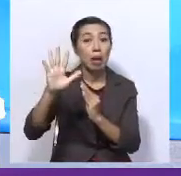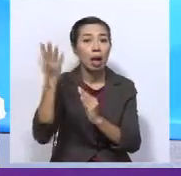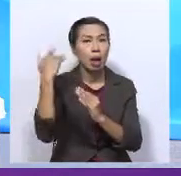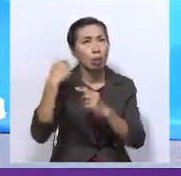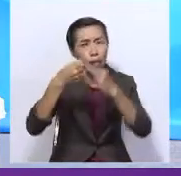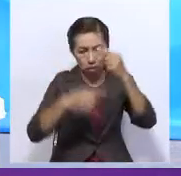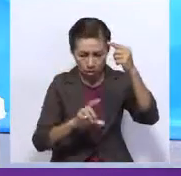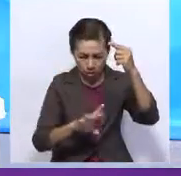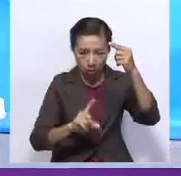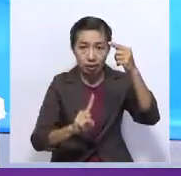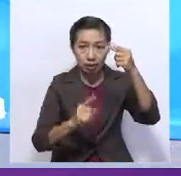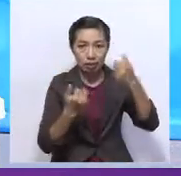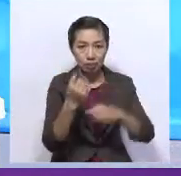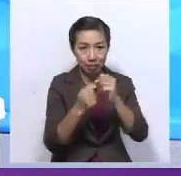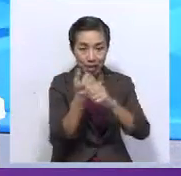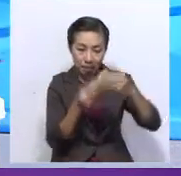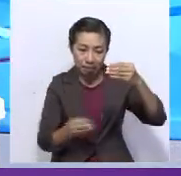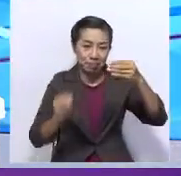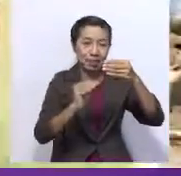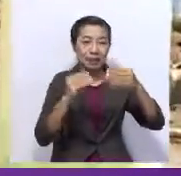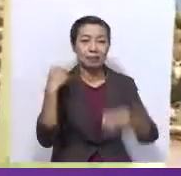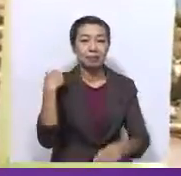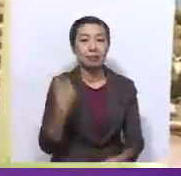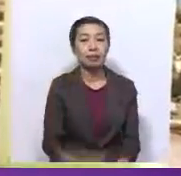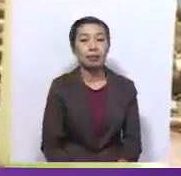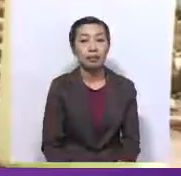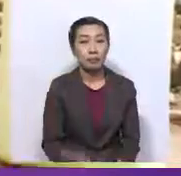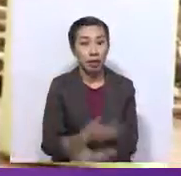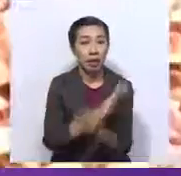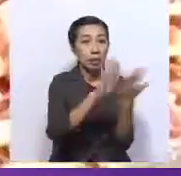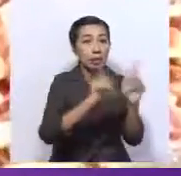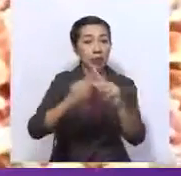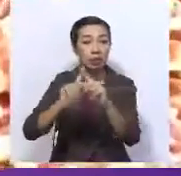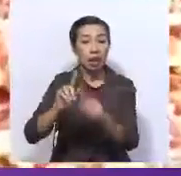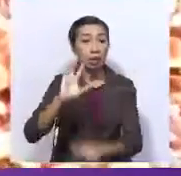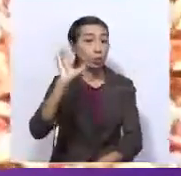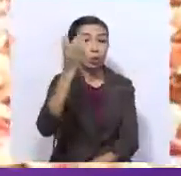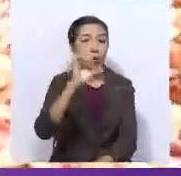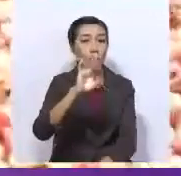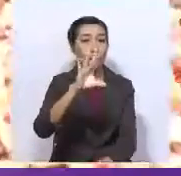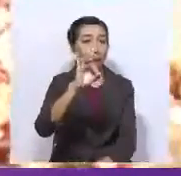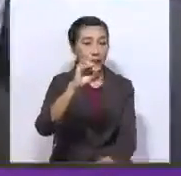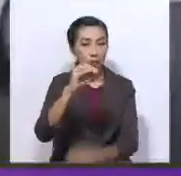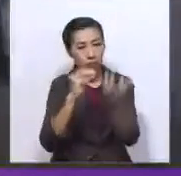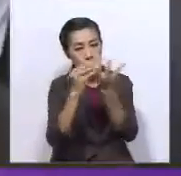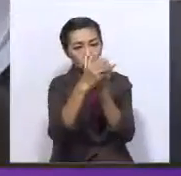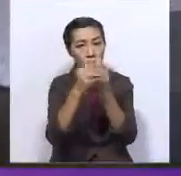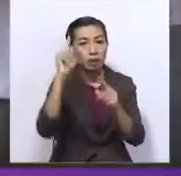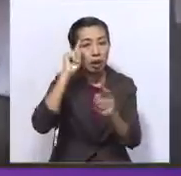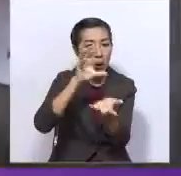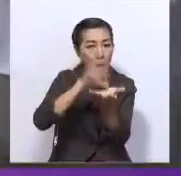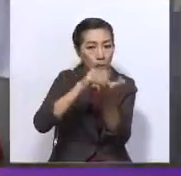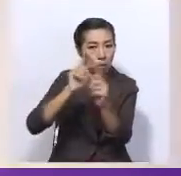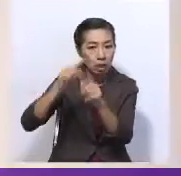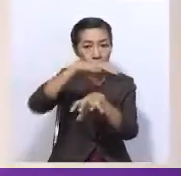อนนั้นอยู่ที่อันดับ101ค่ะจากการสำรวจ180ประเทศทั่วโลกใช้แหล่งข้อมูลจาก9หน่วยง